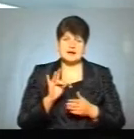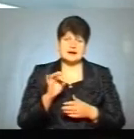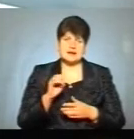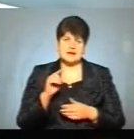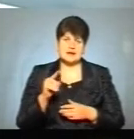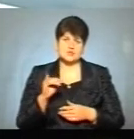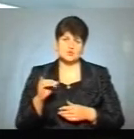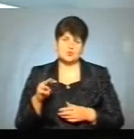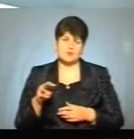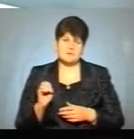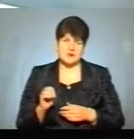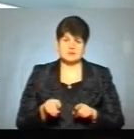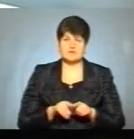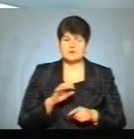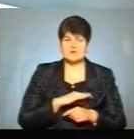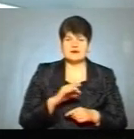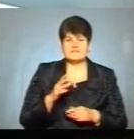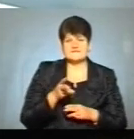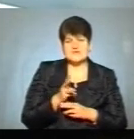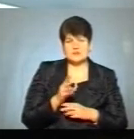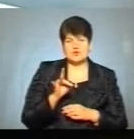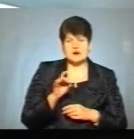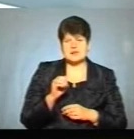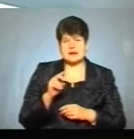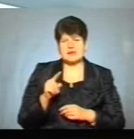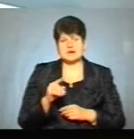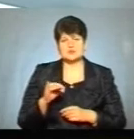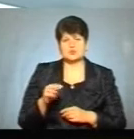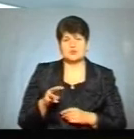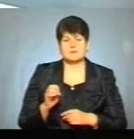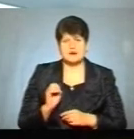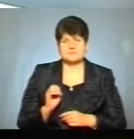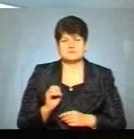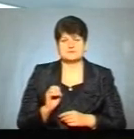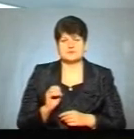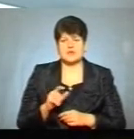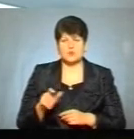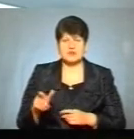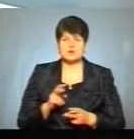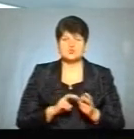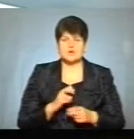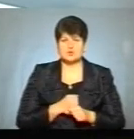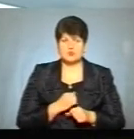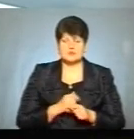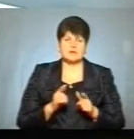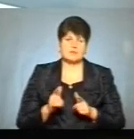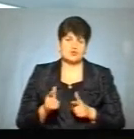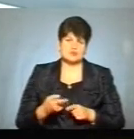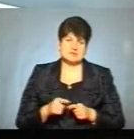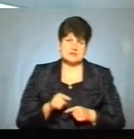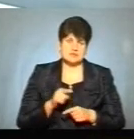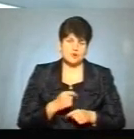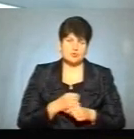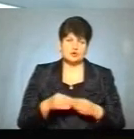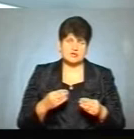Ми також використовуємо відеорезюме. Тобто в нас розміщені на сайті відеорезюме людей, які шукають роботу, які погоджуються на це, і